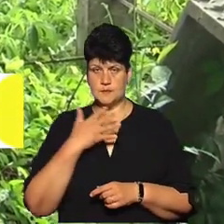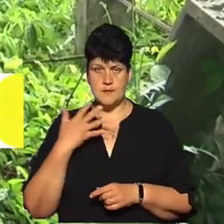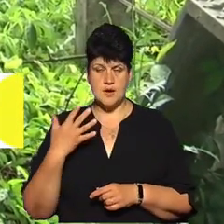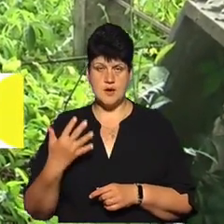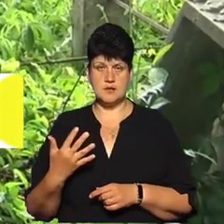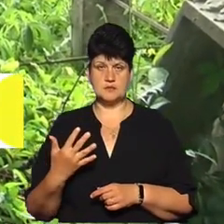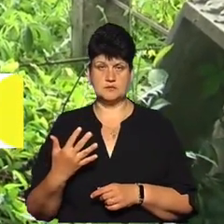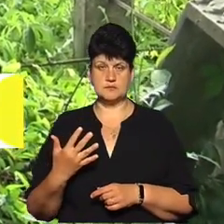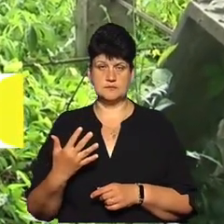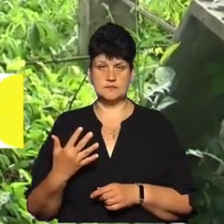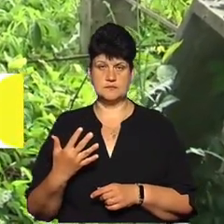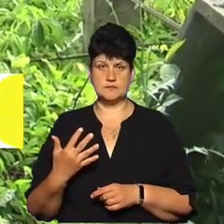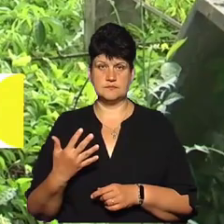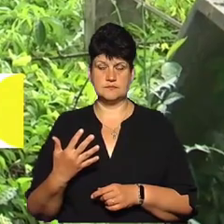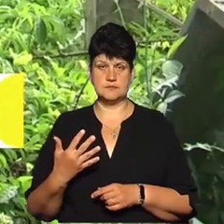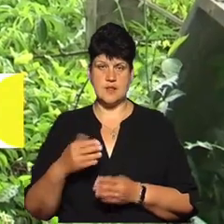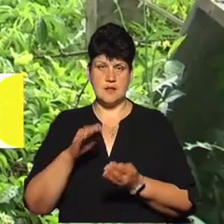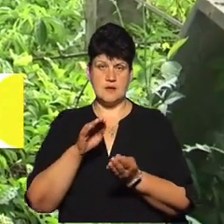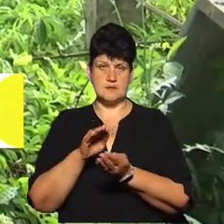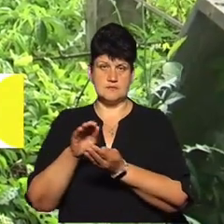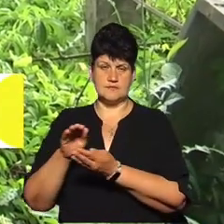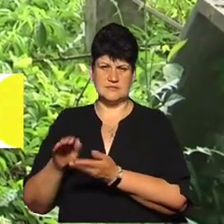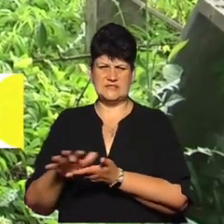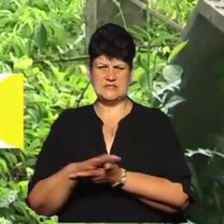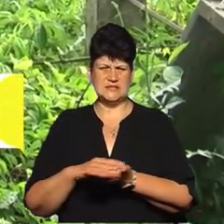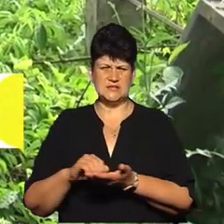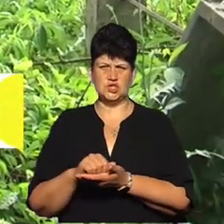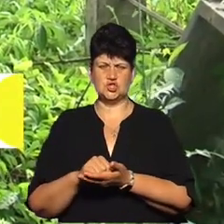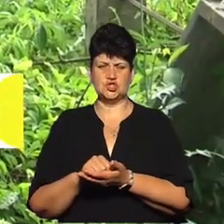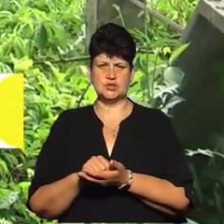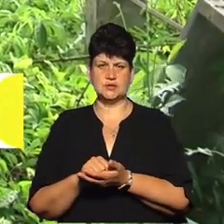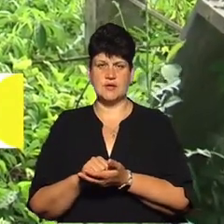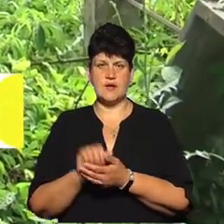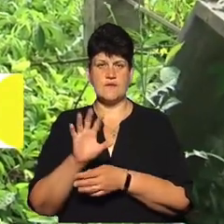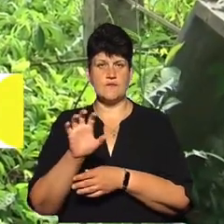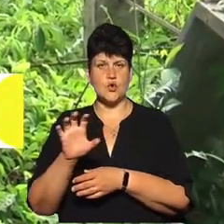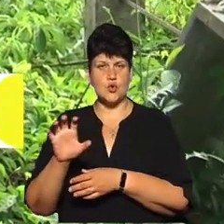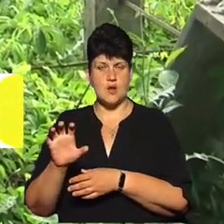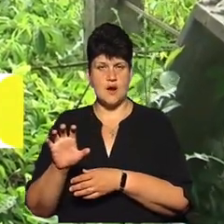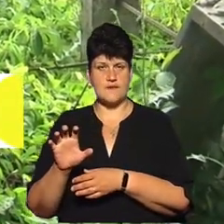на багатьох надгробках поміщені фотографії